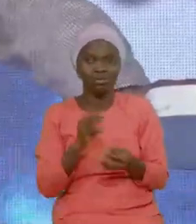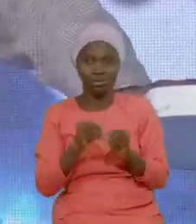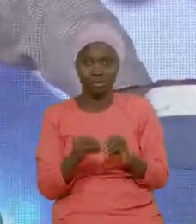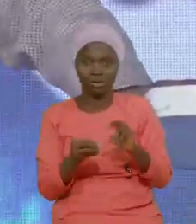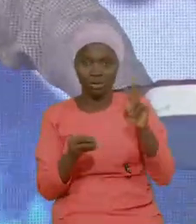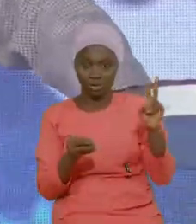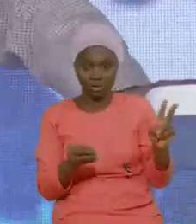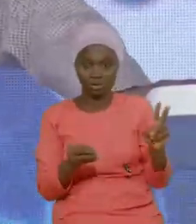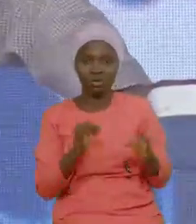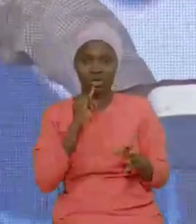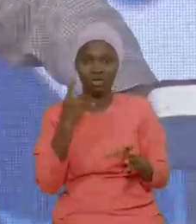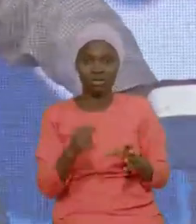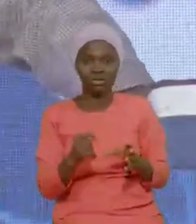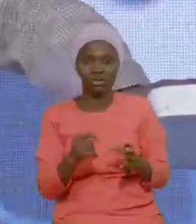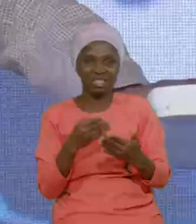Premièrement, c'est le monde intérieur.